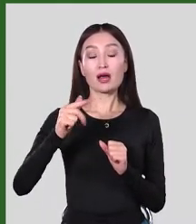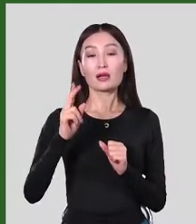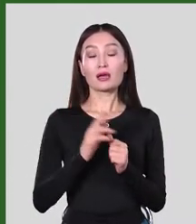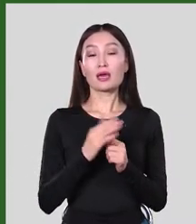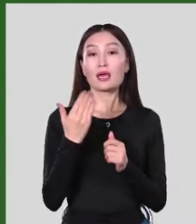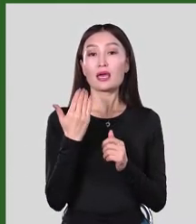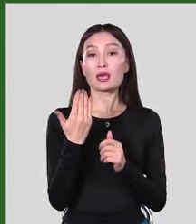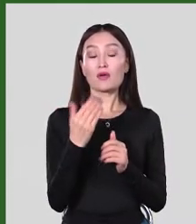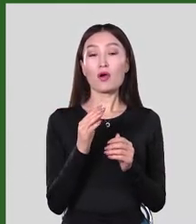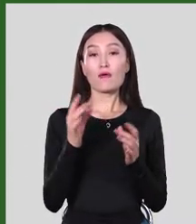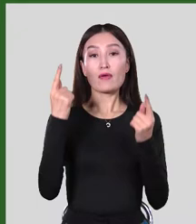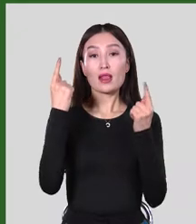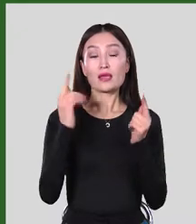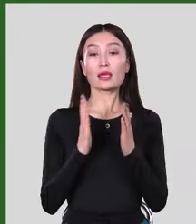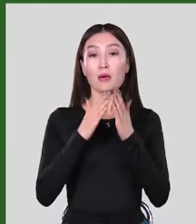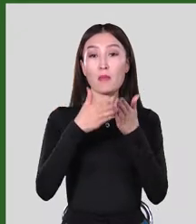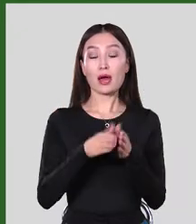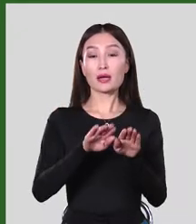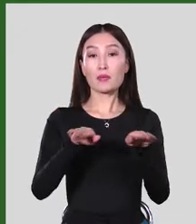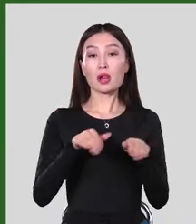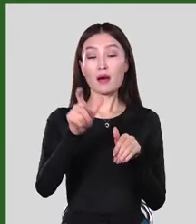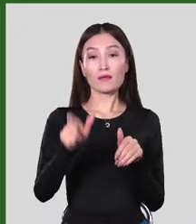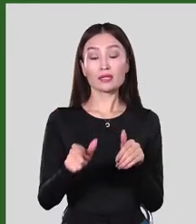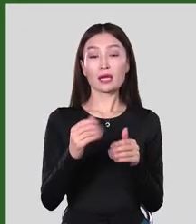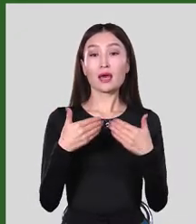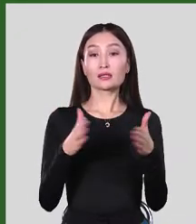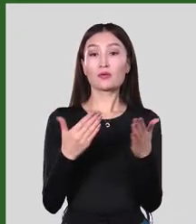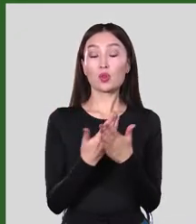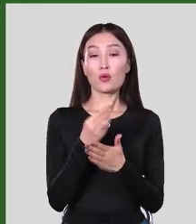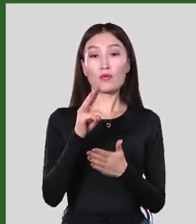– великий мореплаватель, открыватель нового материка.